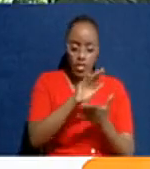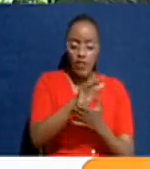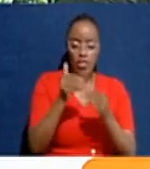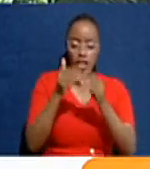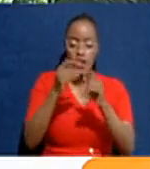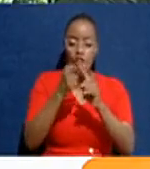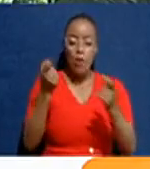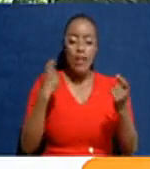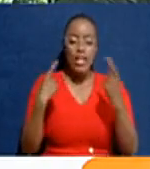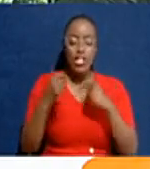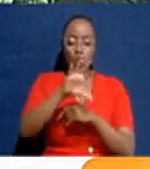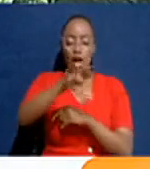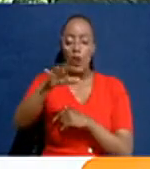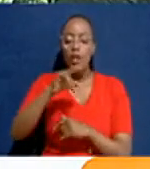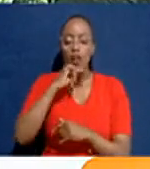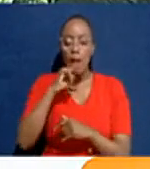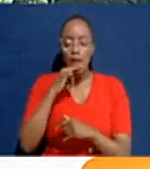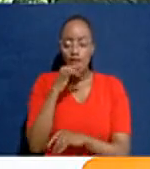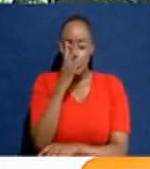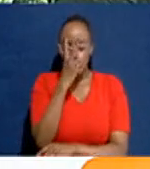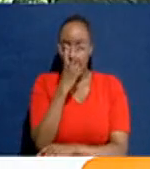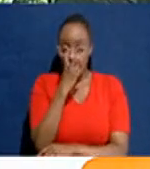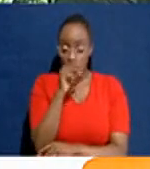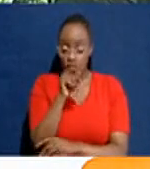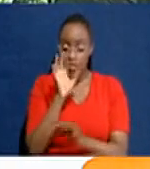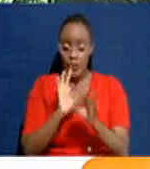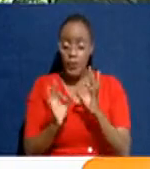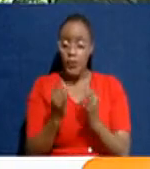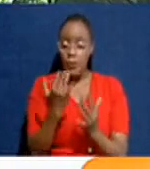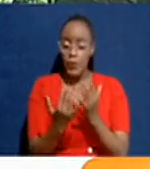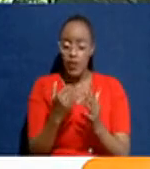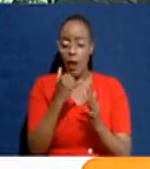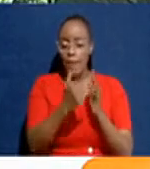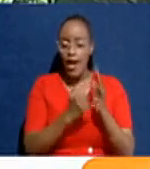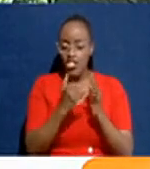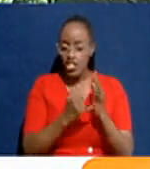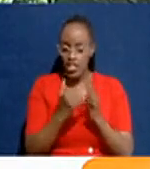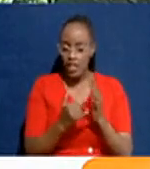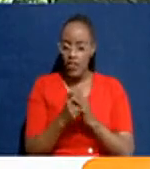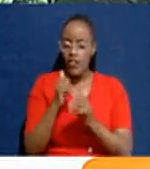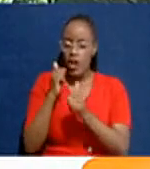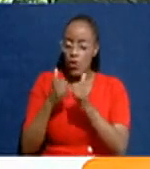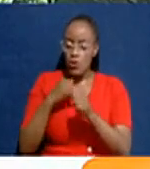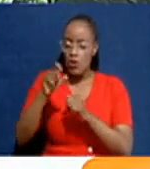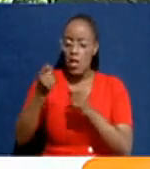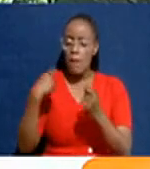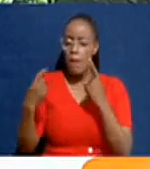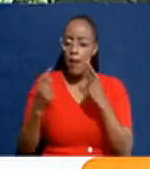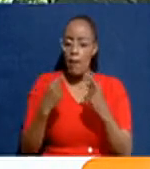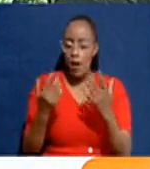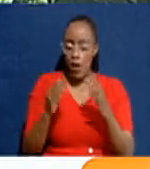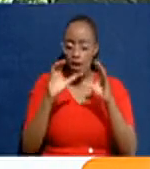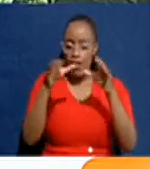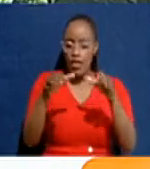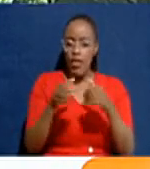hao kutoka Kericho walitajwa kuwa washukiwa katika kuteketeza mashine na za kuchuma majani chai katika